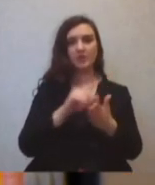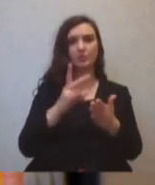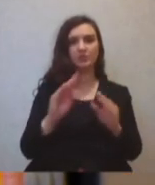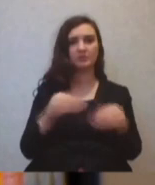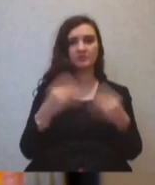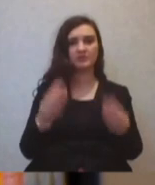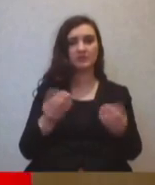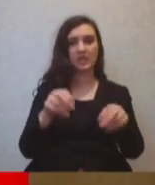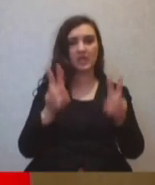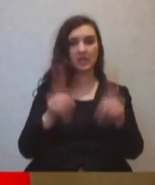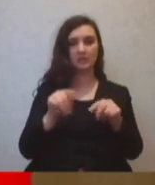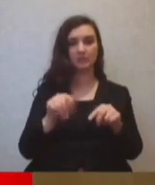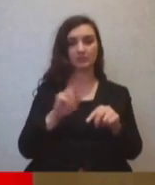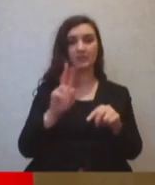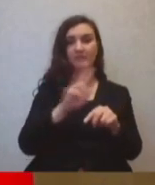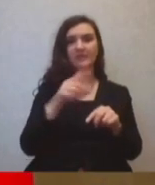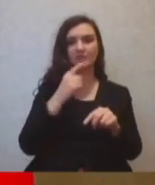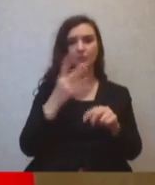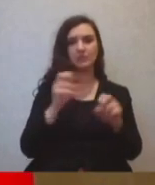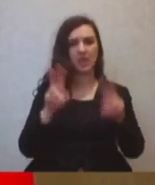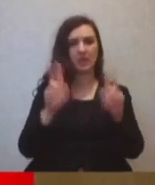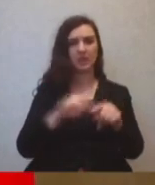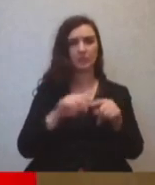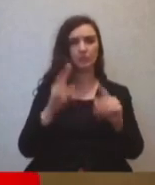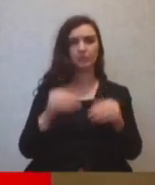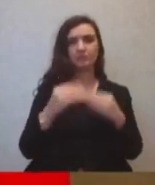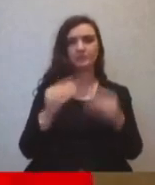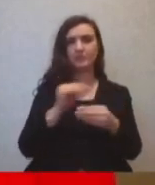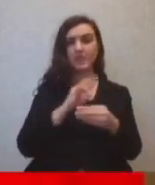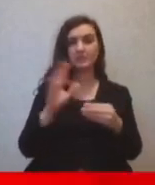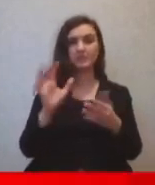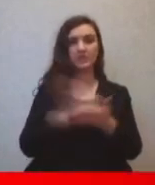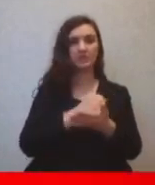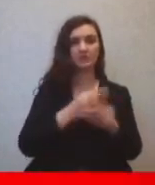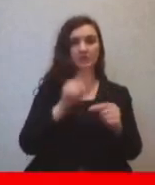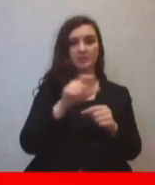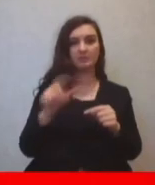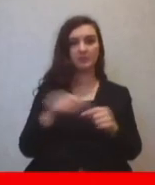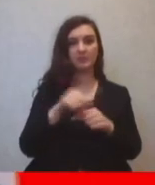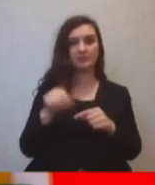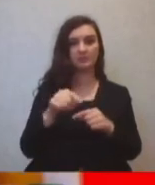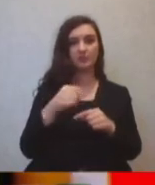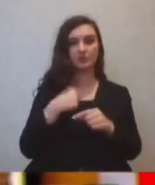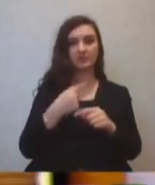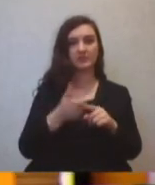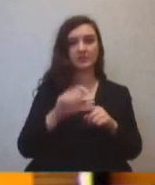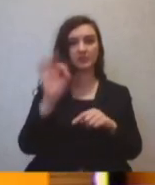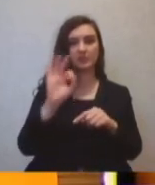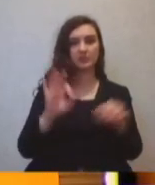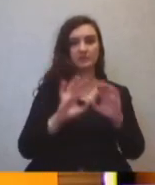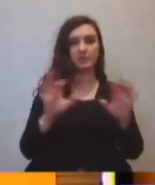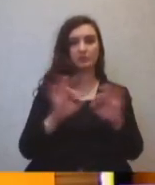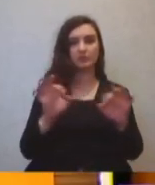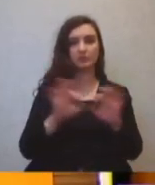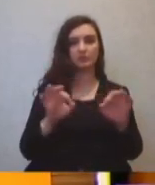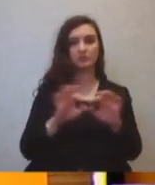მივცეთ საგანგებოდ და ვინ თქვა, რომ უნდა საგანგებოდ უნდა მივცეთ ან წავართვათ ამ ადამიანებს. ჩვენ ძალიან ხშირად ვლაპარაკობთ